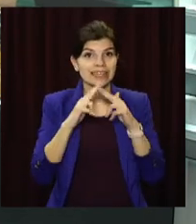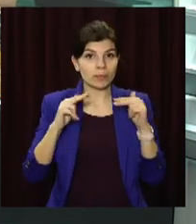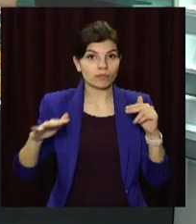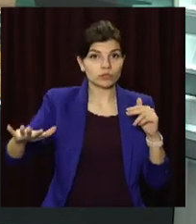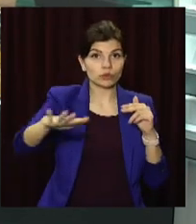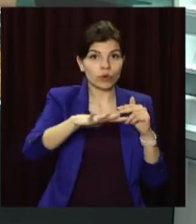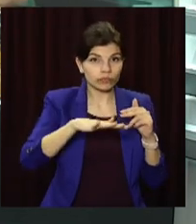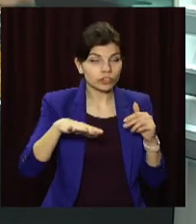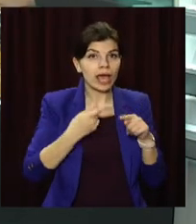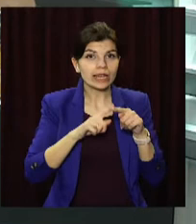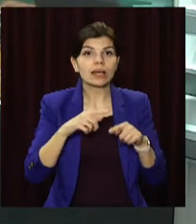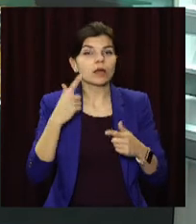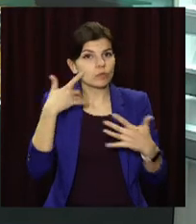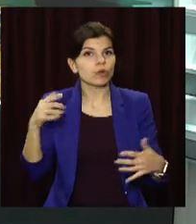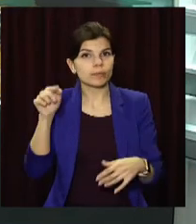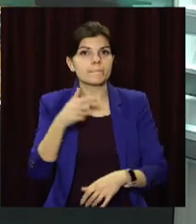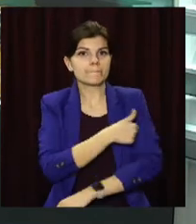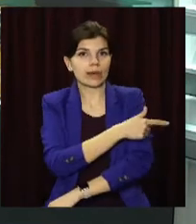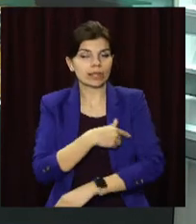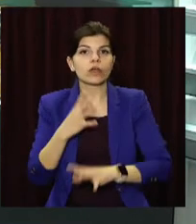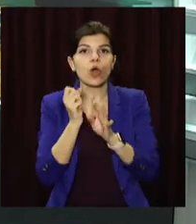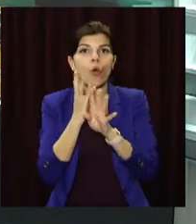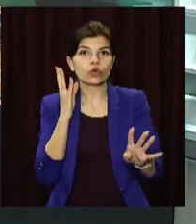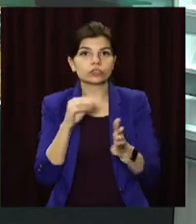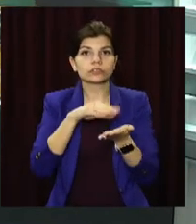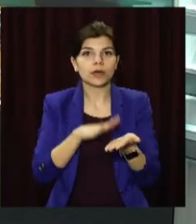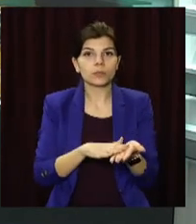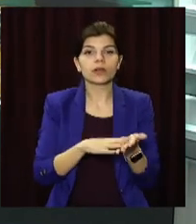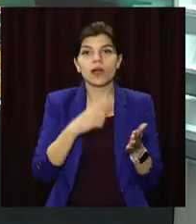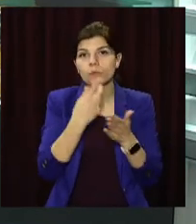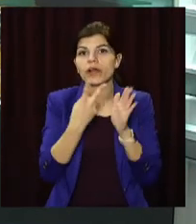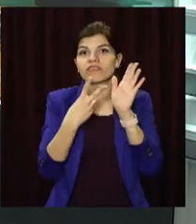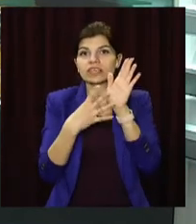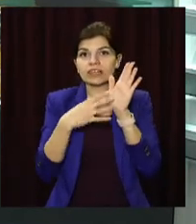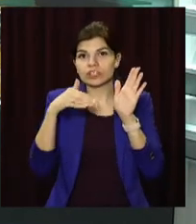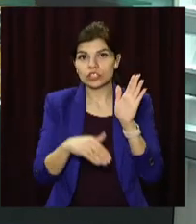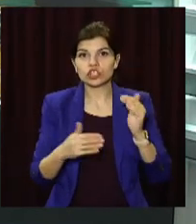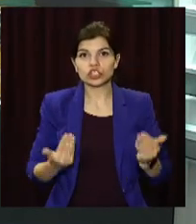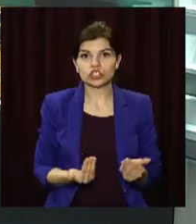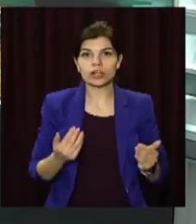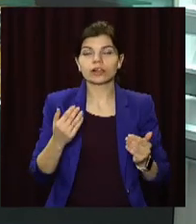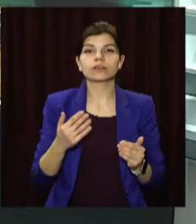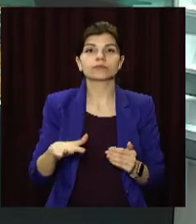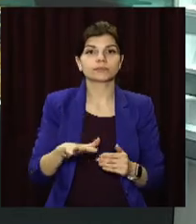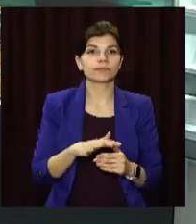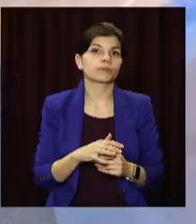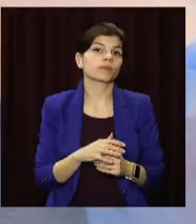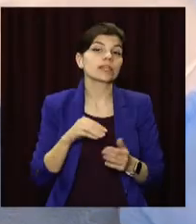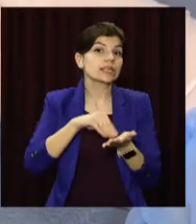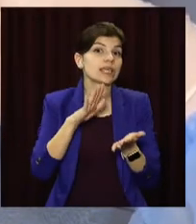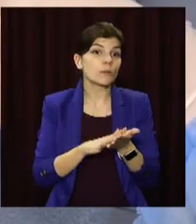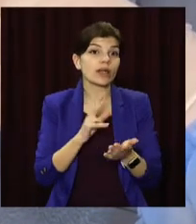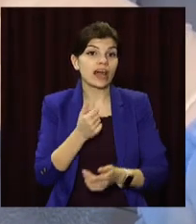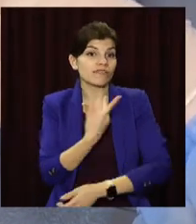Дніпропетровщини, це переважно медики. Стали в чергу на щеплення понад 29 тисяч жителів регіону. Записатися